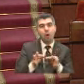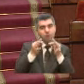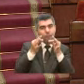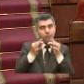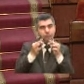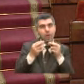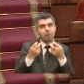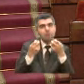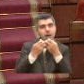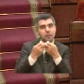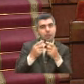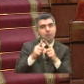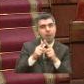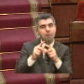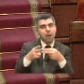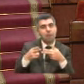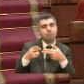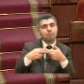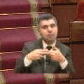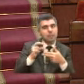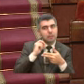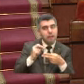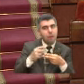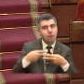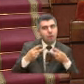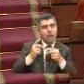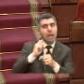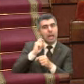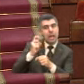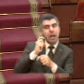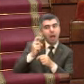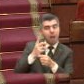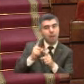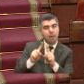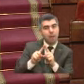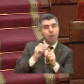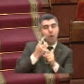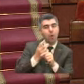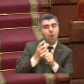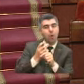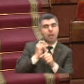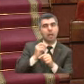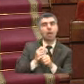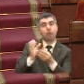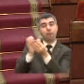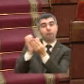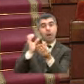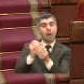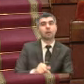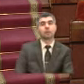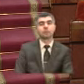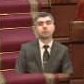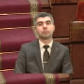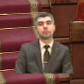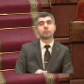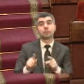نظام الرخص والتراخيص، خاصة الاستغلال في إطار الكراء والتفويت عن طريق البيع، الولوج إلى المهنة عن طريق عقد